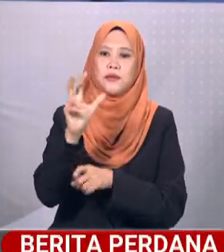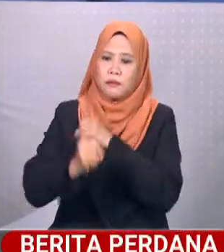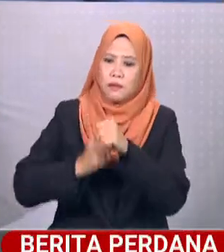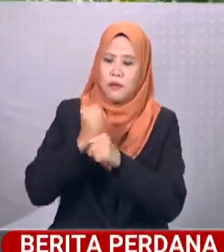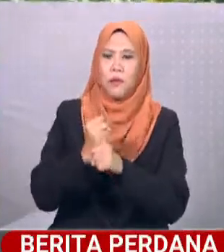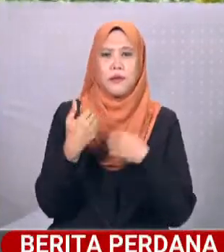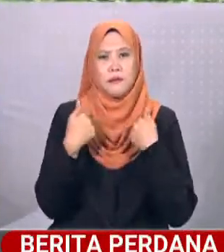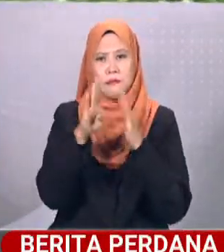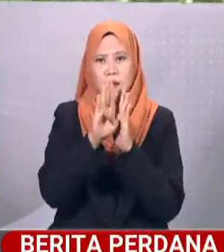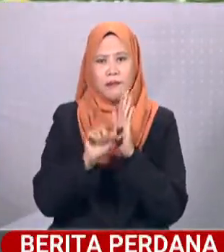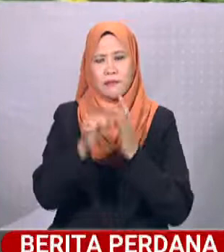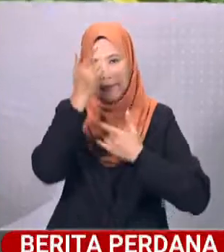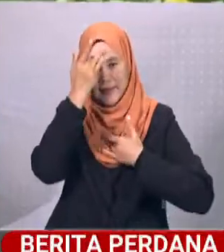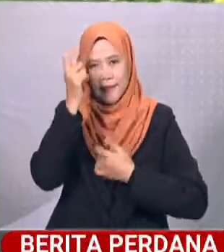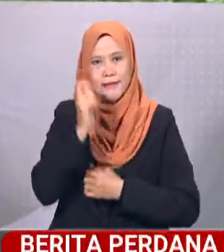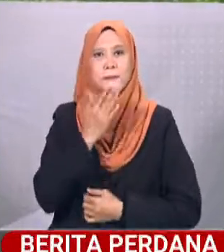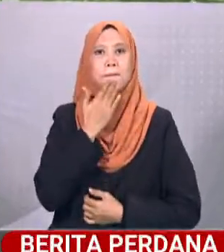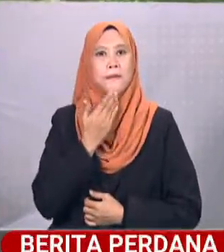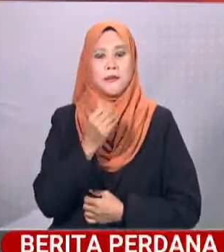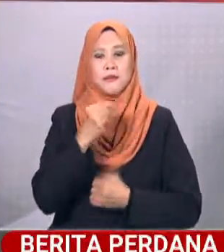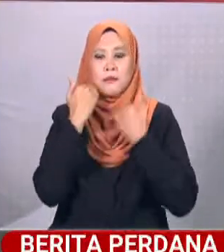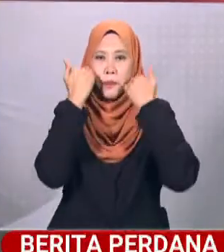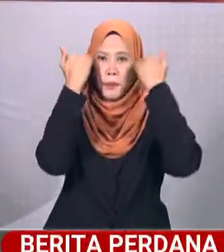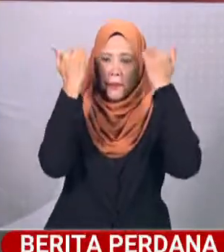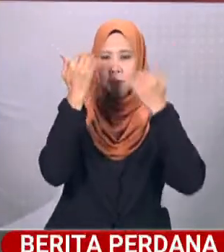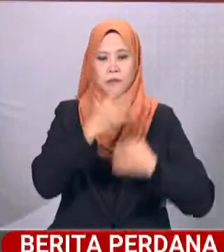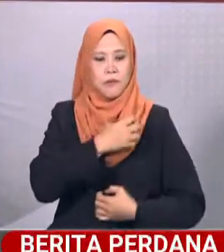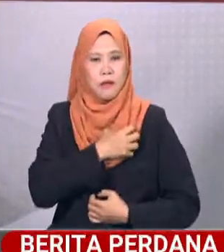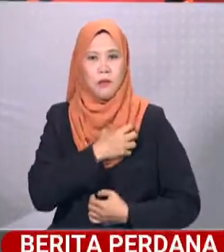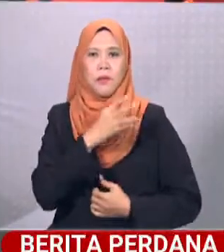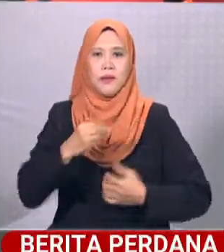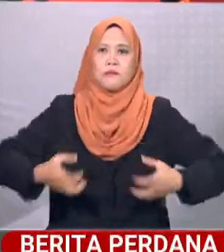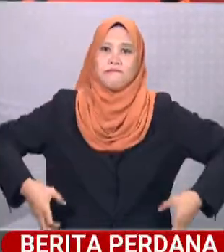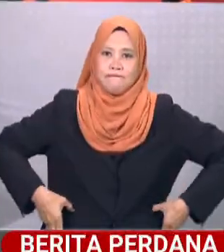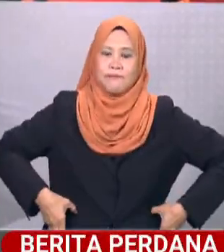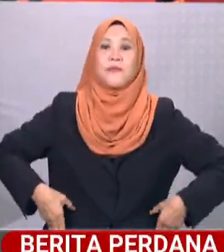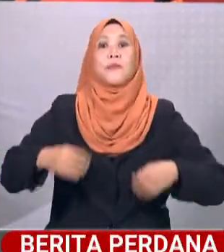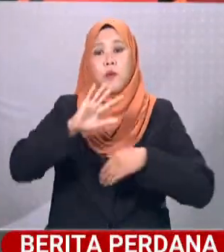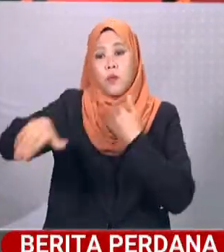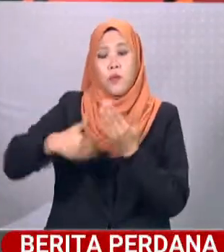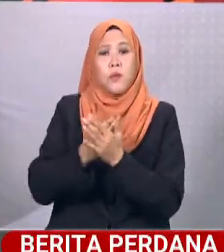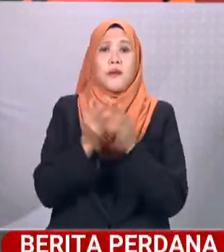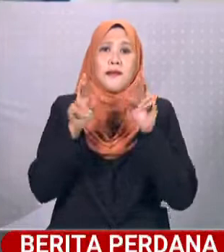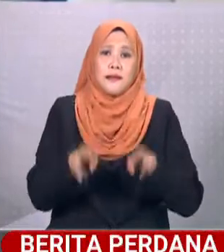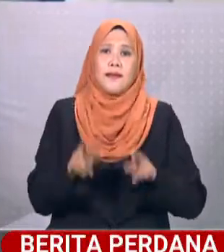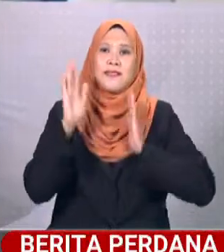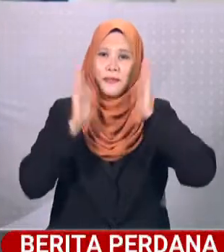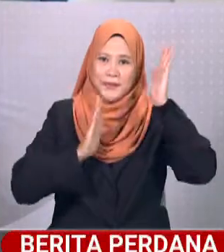yang mempunyai latar belakang penyakit kencing manis, darah tinggi, penyakit jantung dan buah pinggang. Kesemuanya adalah warga